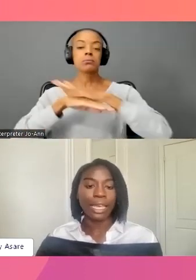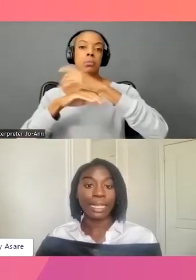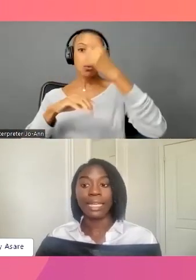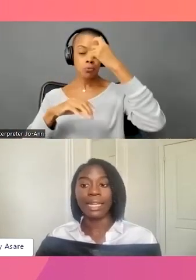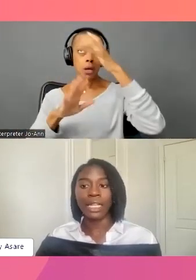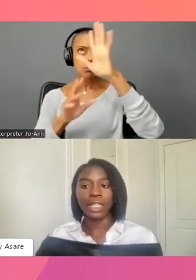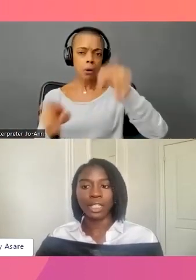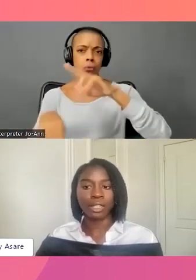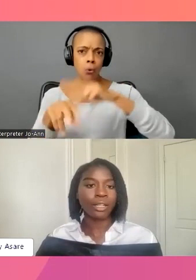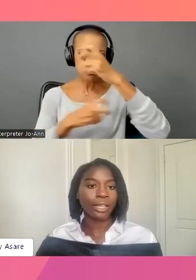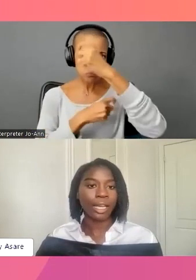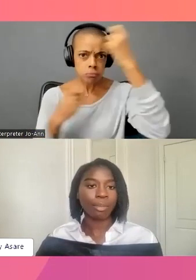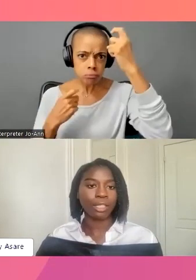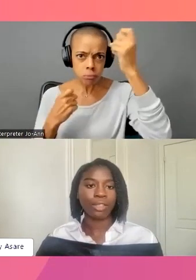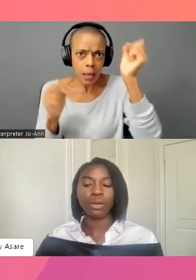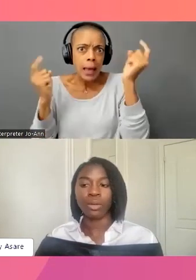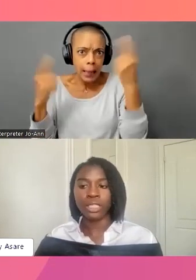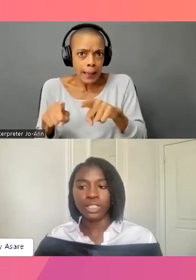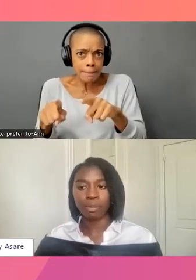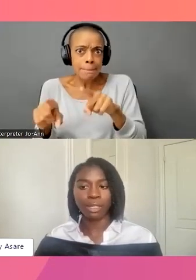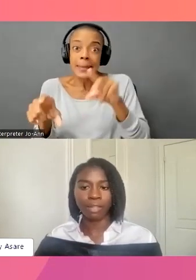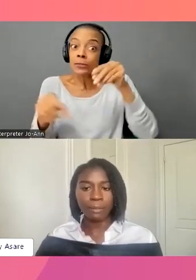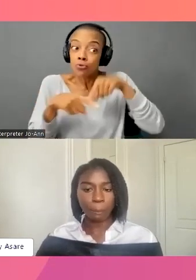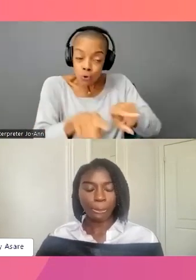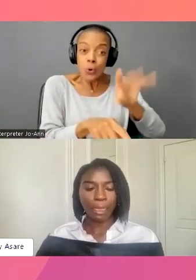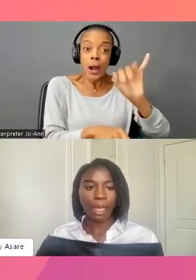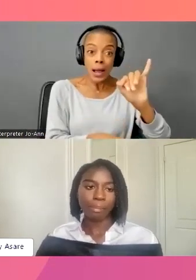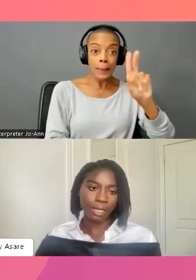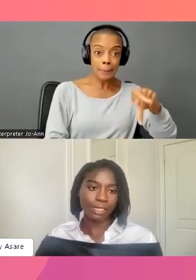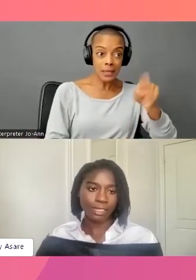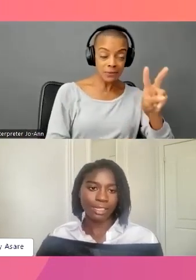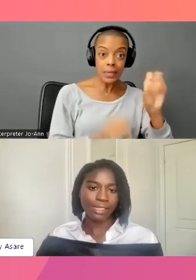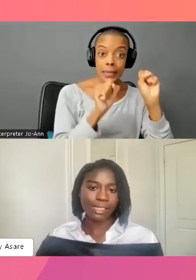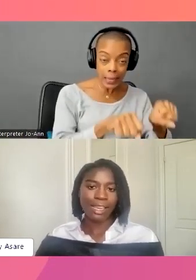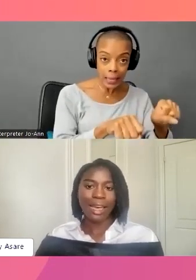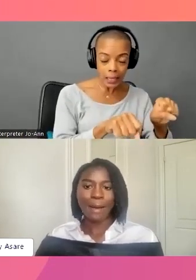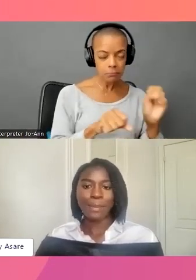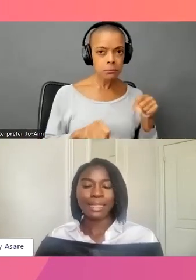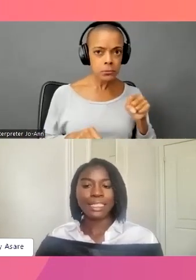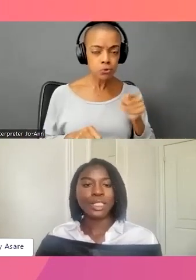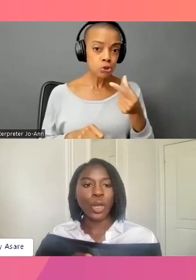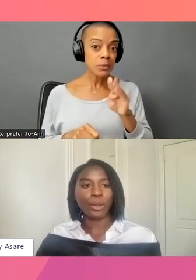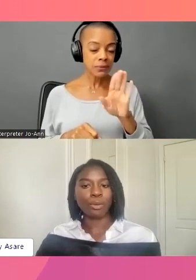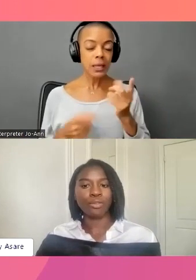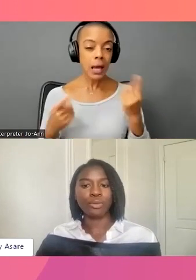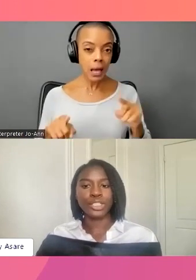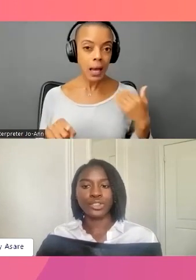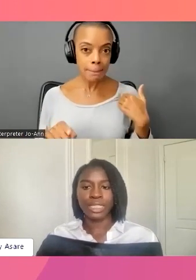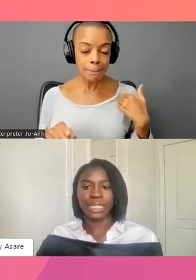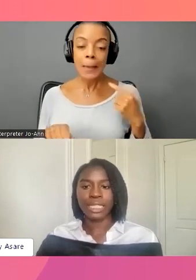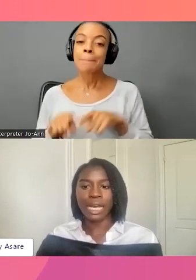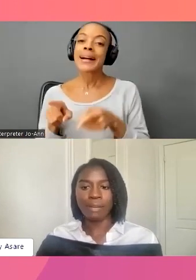que l'abus de drogue n'est pas traumatique et ne peut pas se produire dans un cas de TC